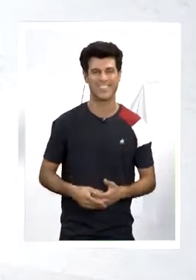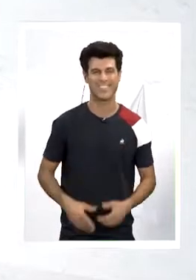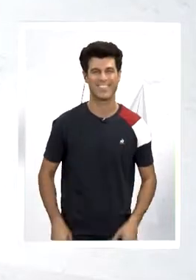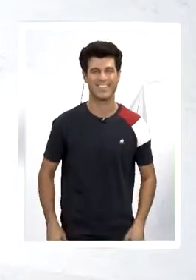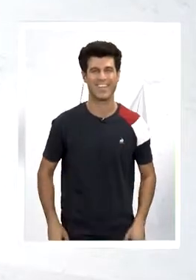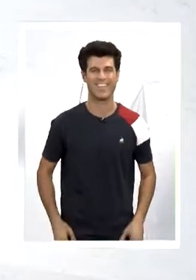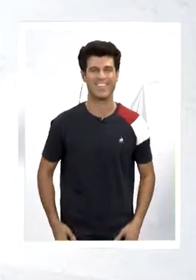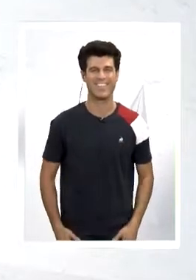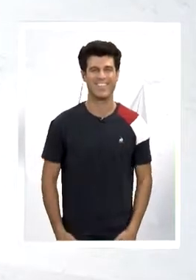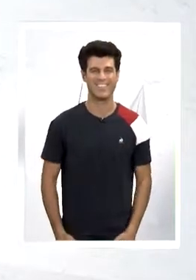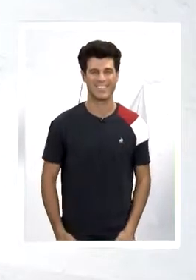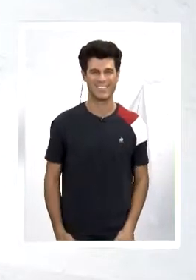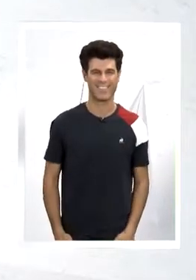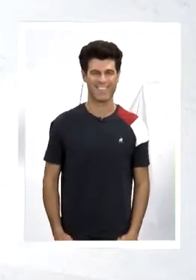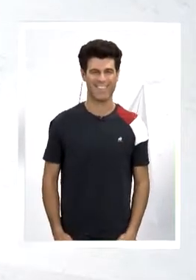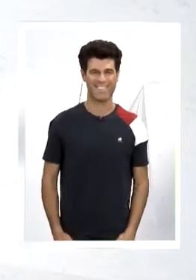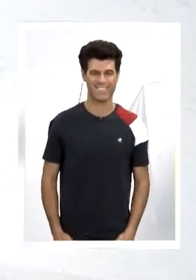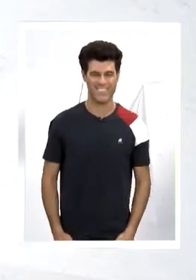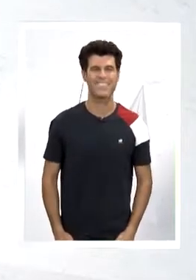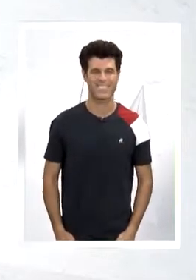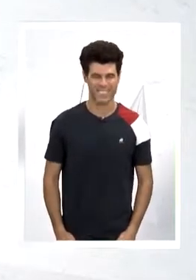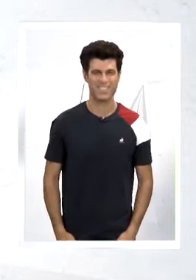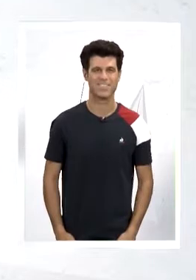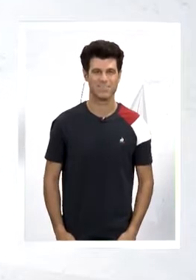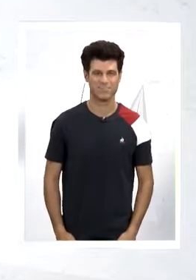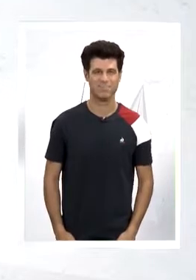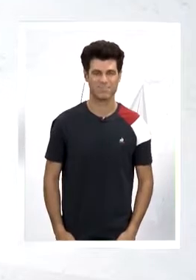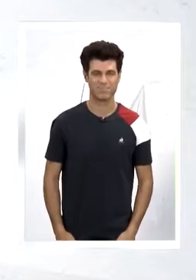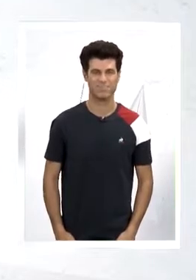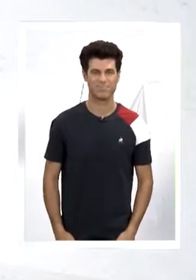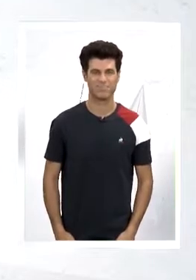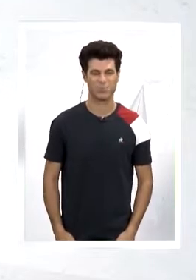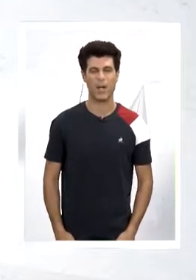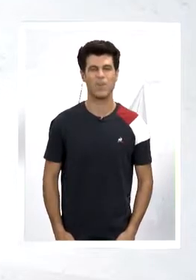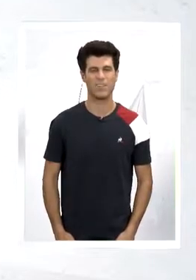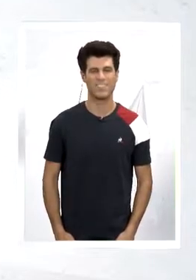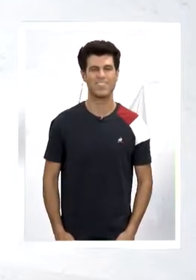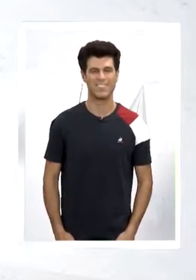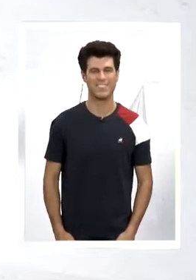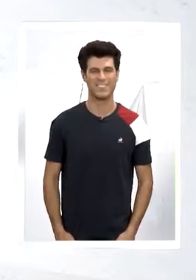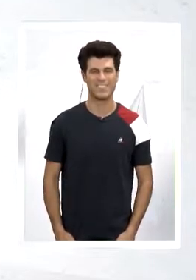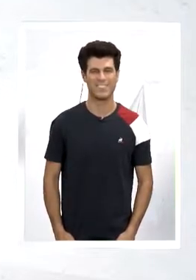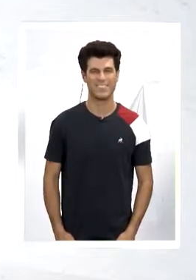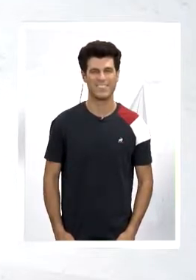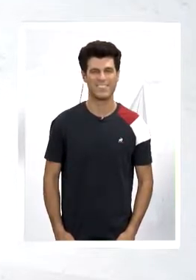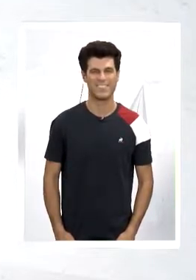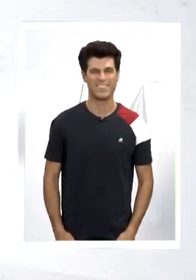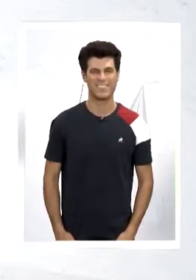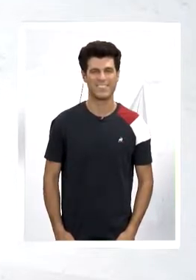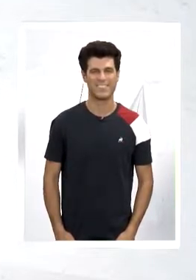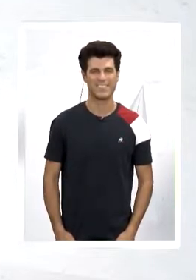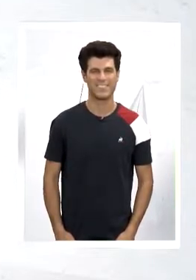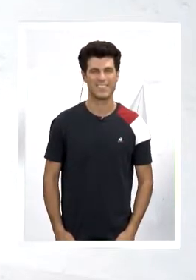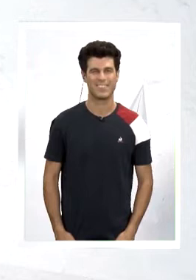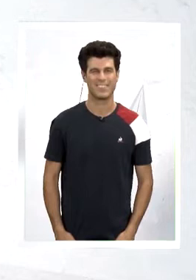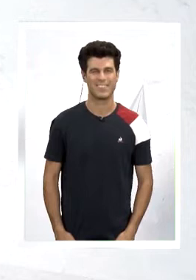אוהבות כן? לעשות איתה יצירה וללכת איתה למוזיאונים וגם לבריכה